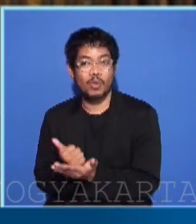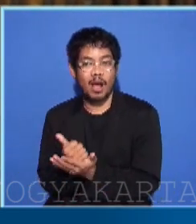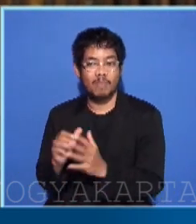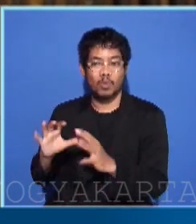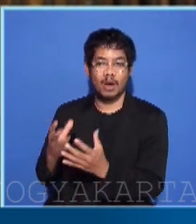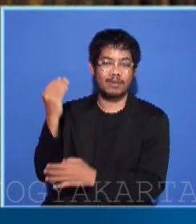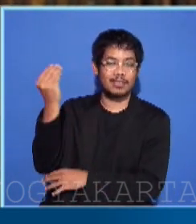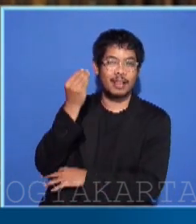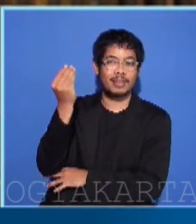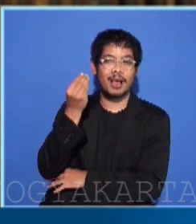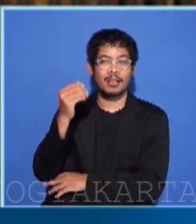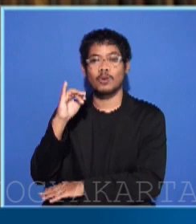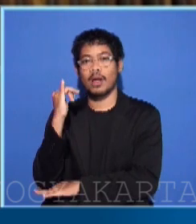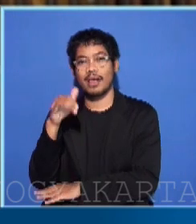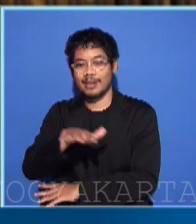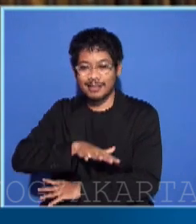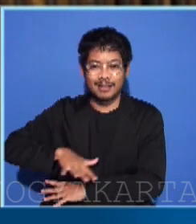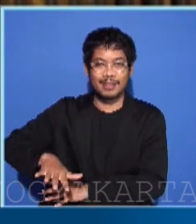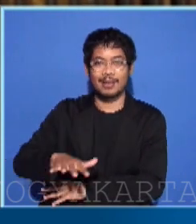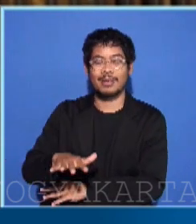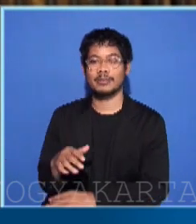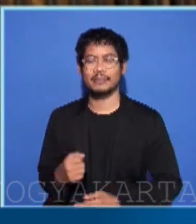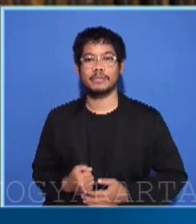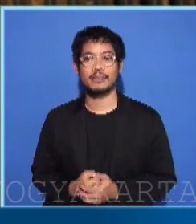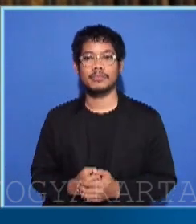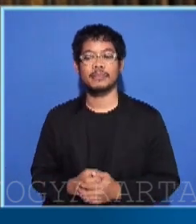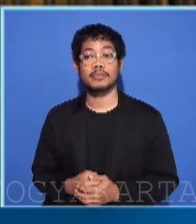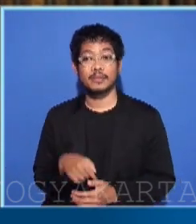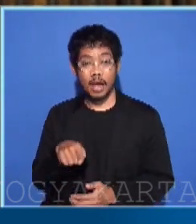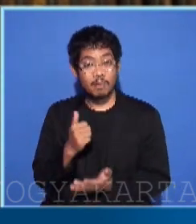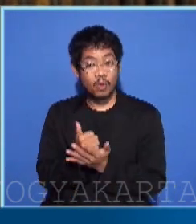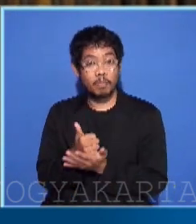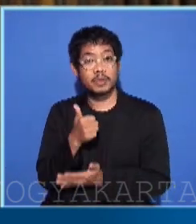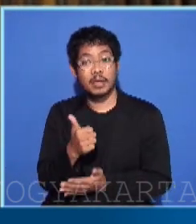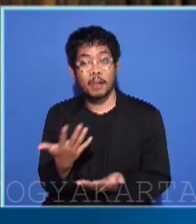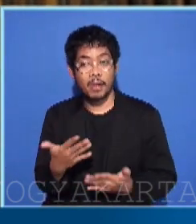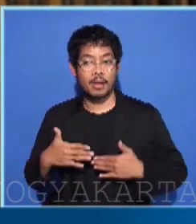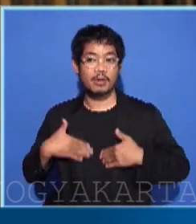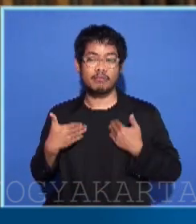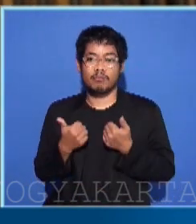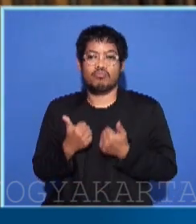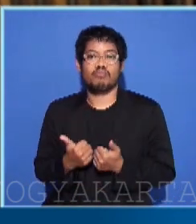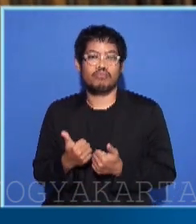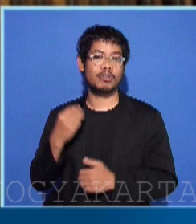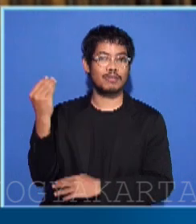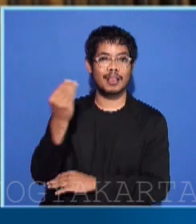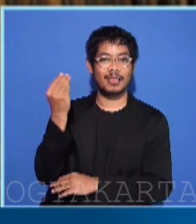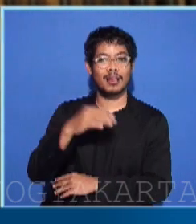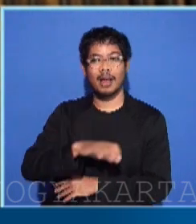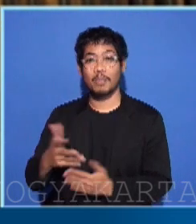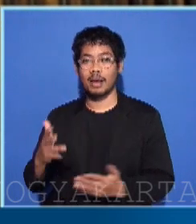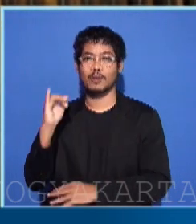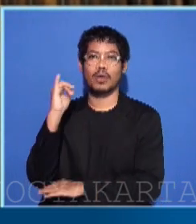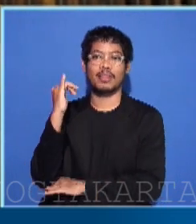juga bergairah, meningkat, dan para peserta ini juga bisa menikmati wisata-wisata yang ada di Jogja dan kemudian